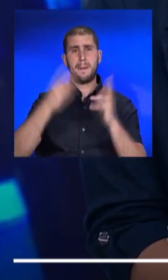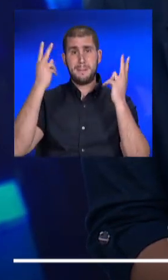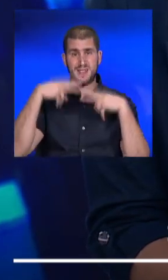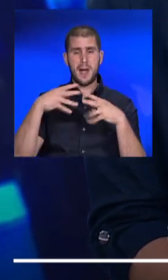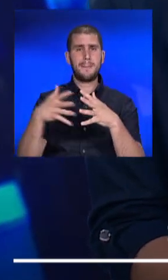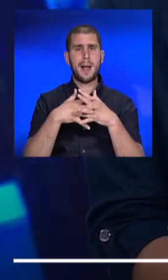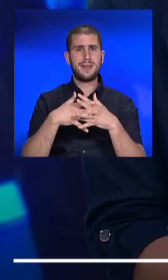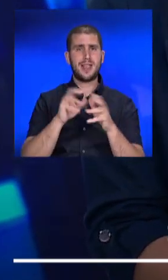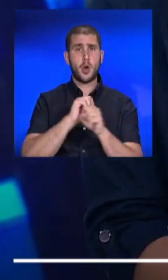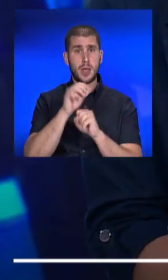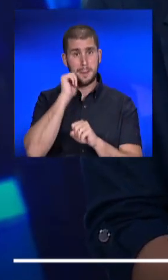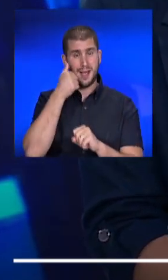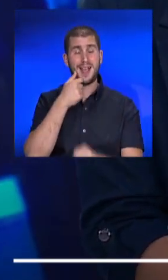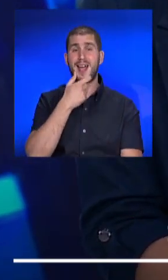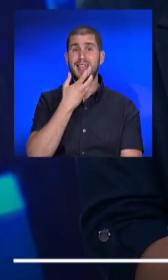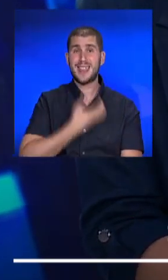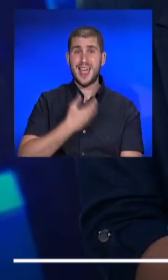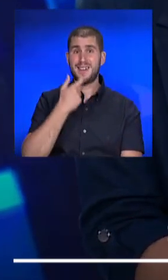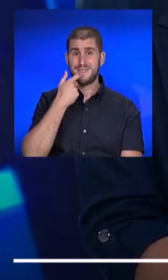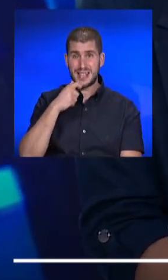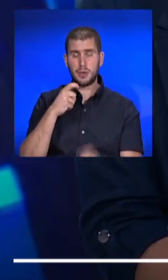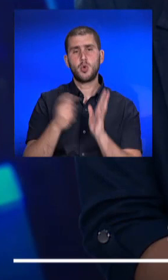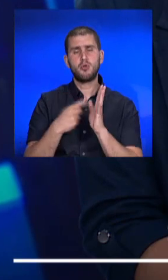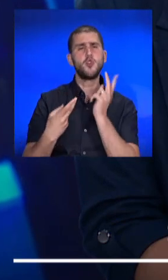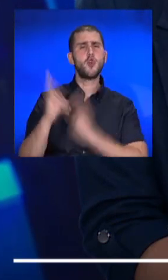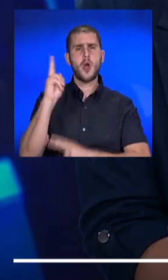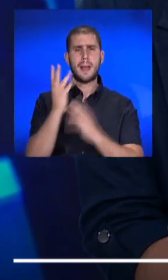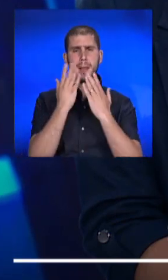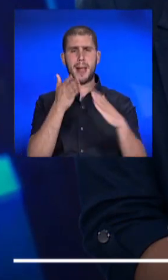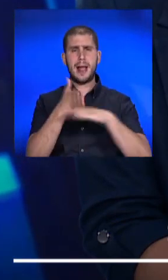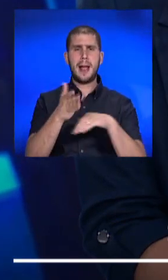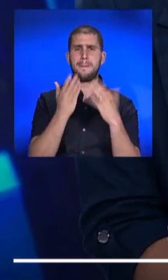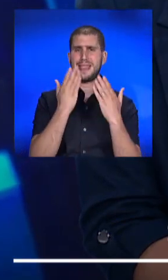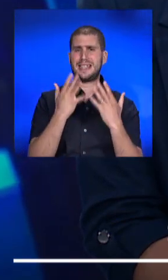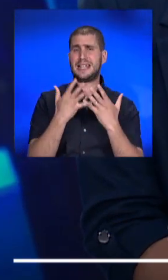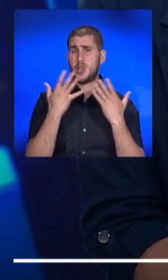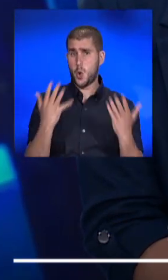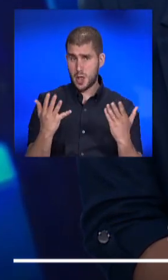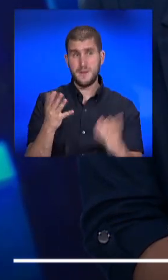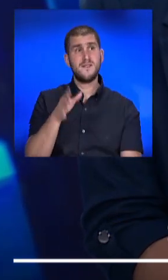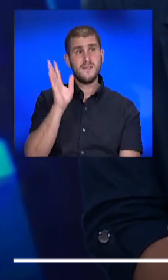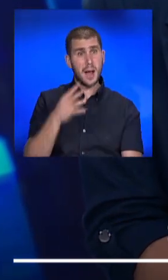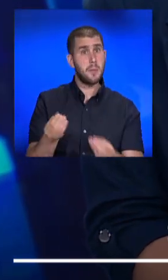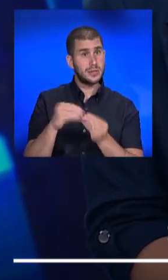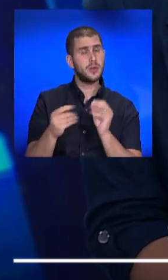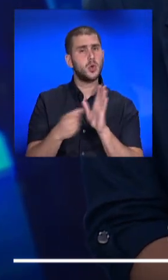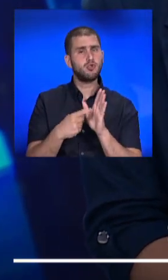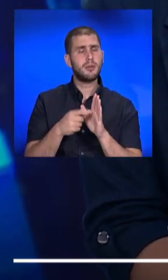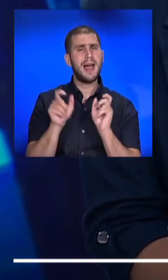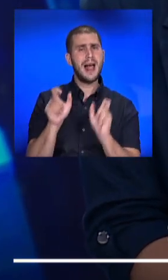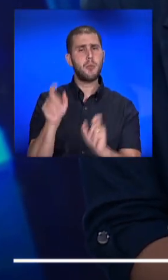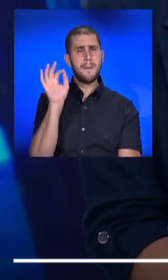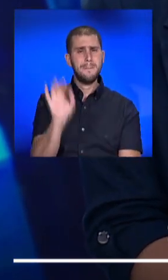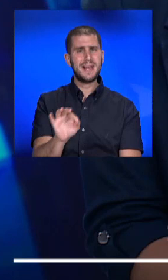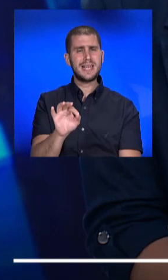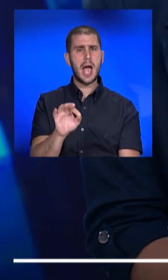הקורונה מחר. דרעי וליצמן רוצים שיותר מתפללים יוכלו להיכנס לבתי הכנסת הגדולים, וגם מבקשים למנוע את הפגיעה המשמעותית